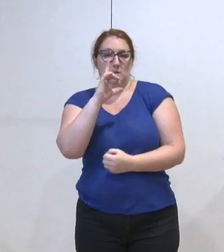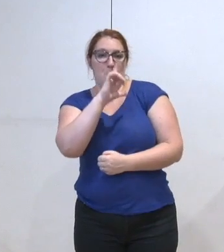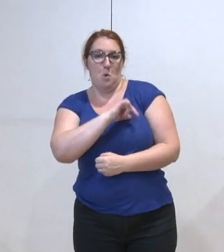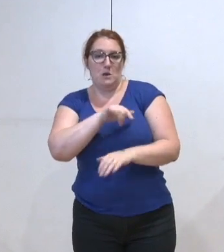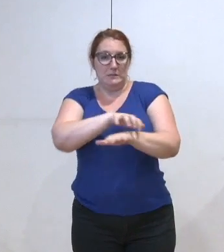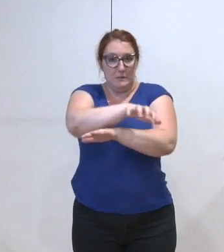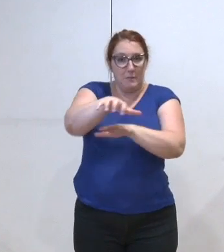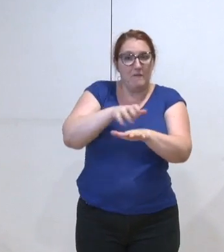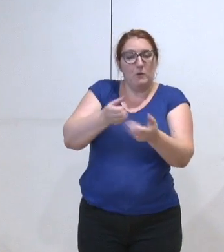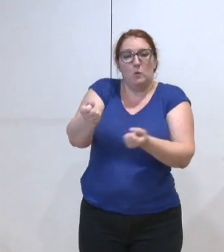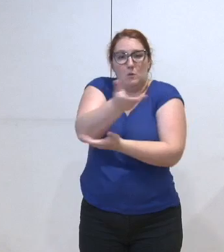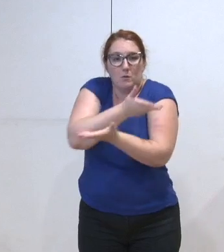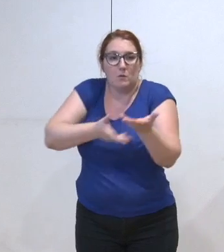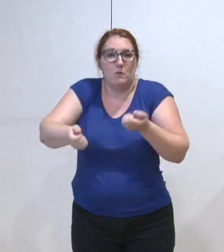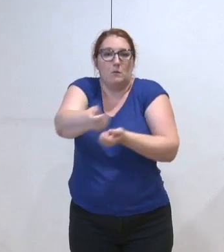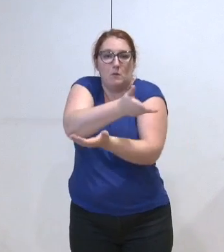et la